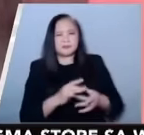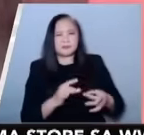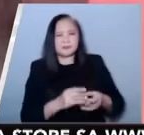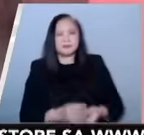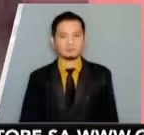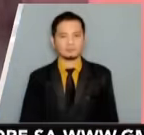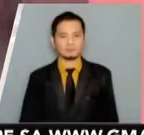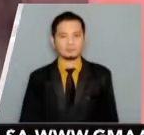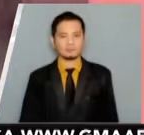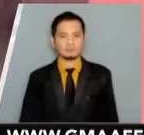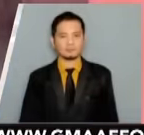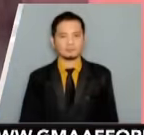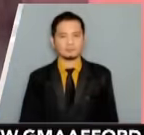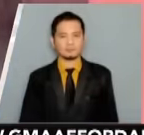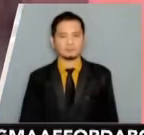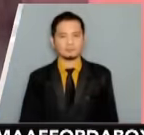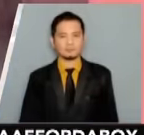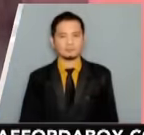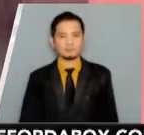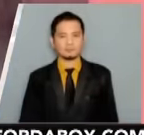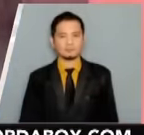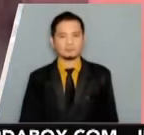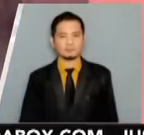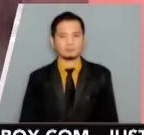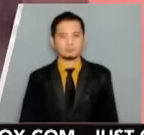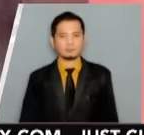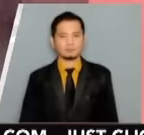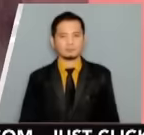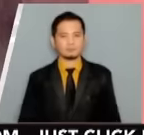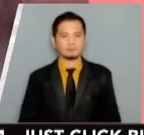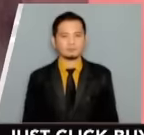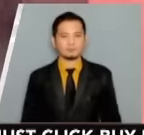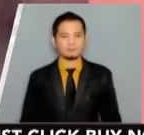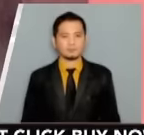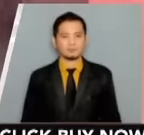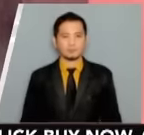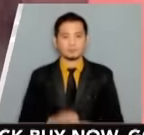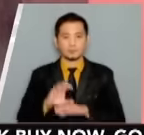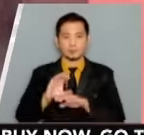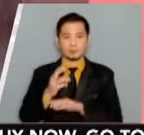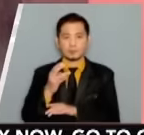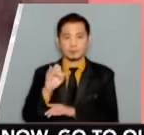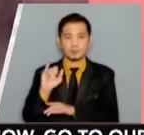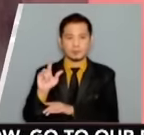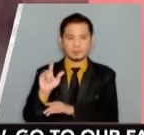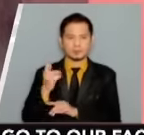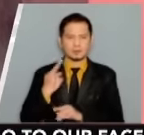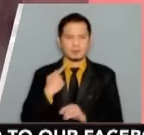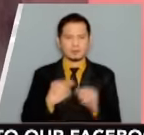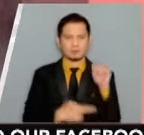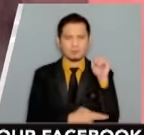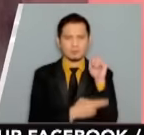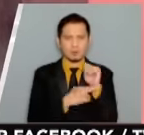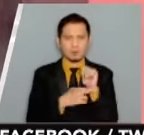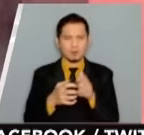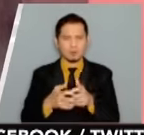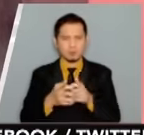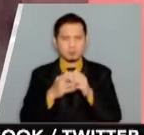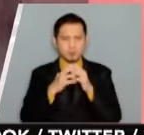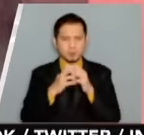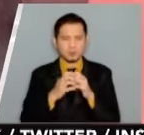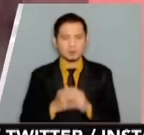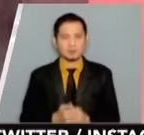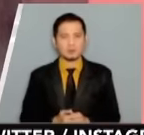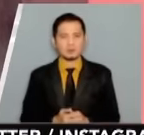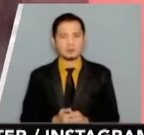Sa gitna ng kontrobersya sa pinatayong resort sa gitna ng Chocolate Hills sa Bohol, pino na naman ang Masungi Reserve Foundation ng ilang resort